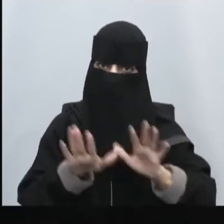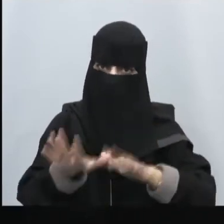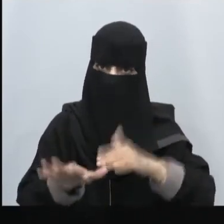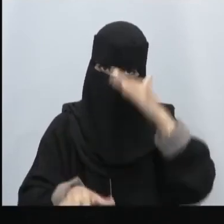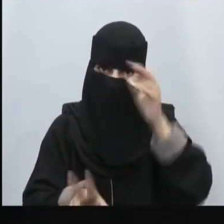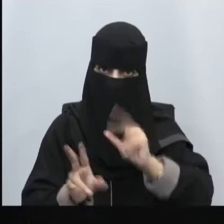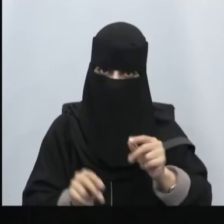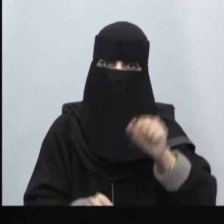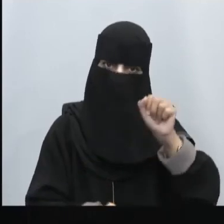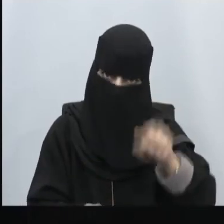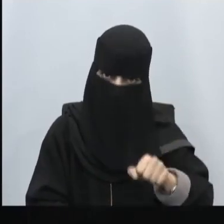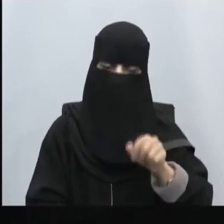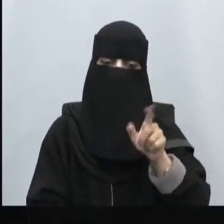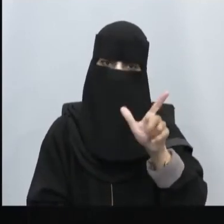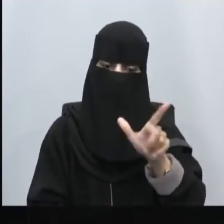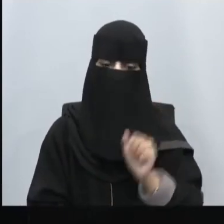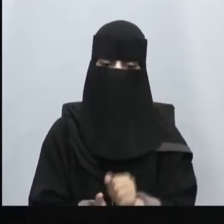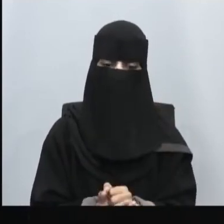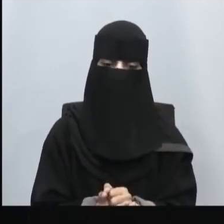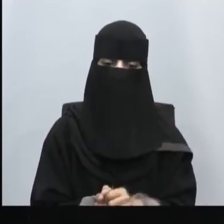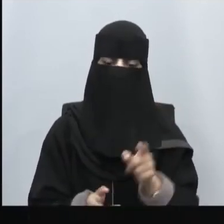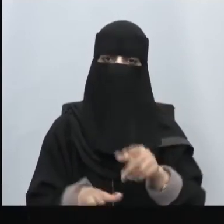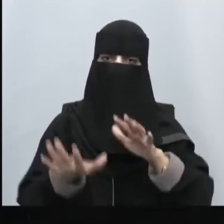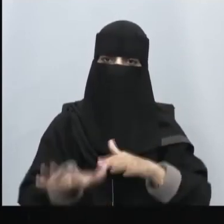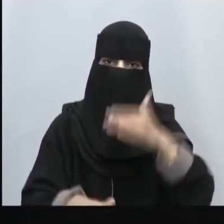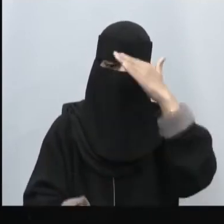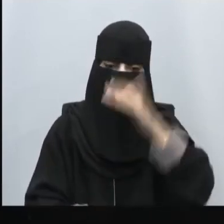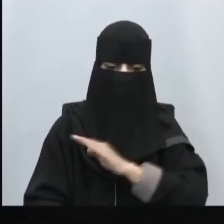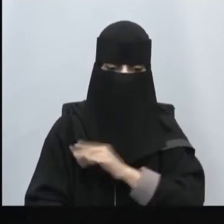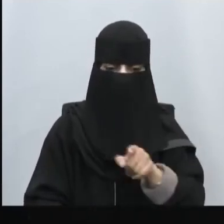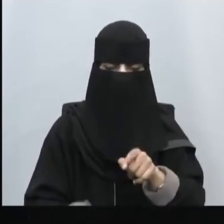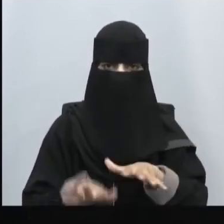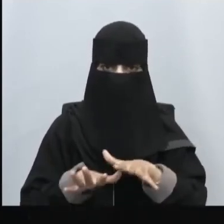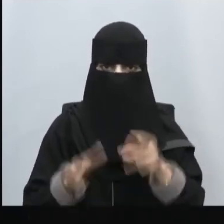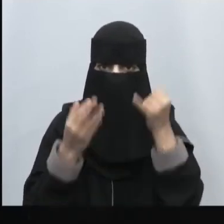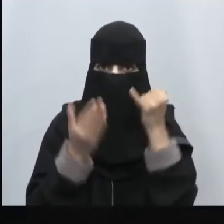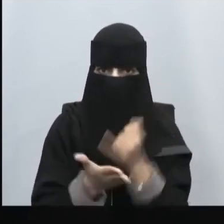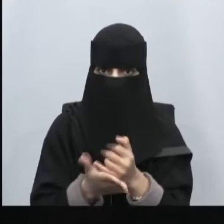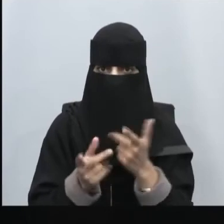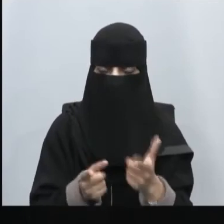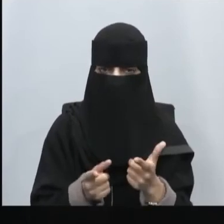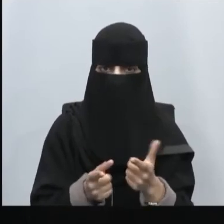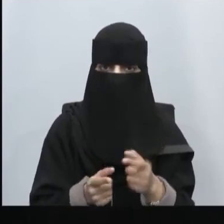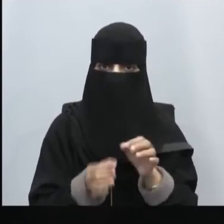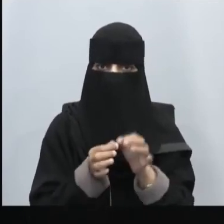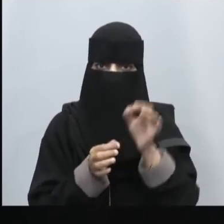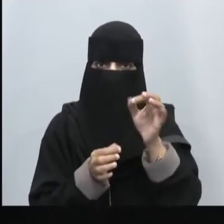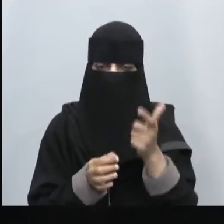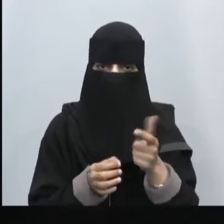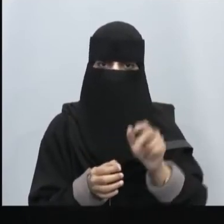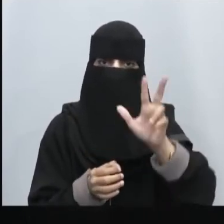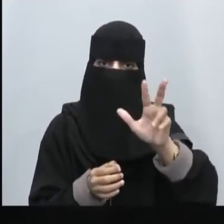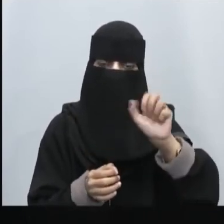نعم صحيح اذا هي حملات عسكريه شانها من الصليبيون على البلاد